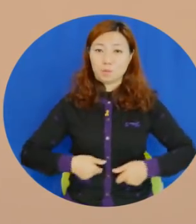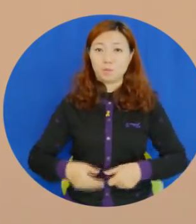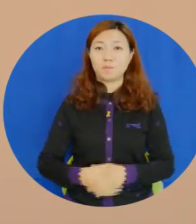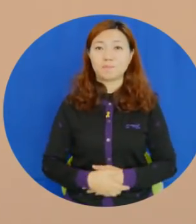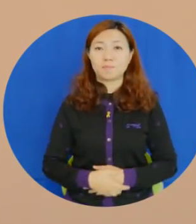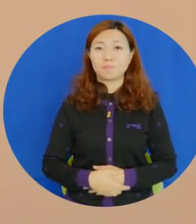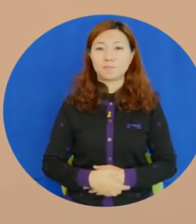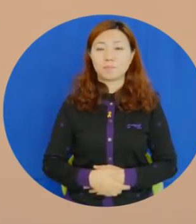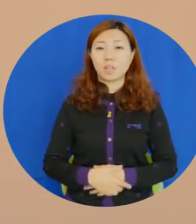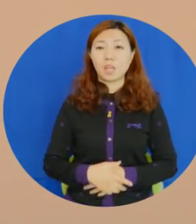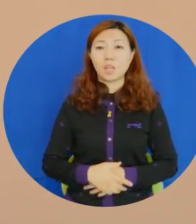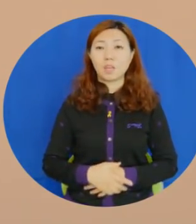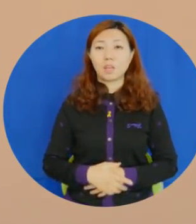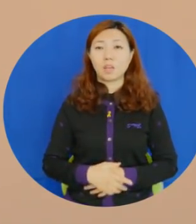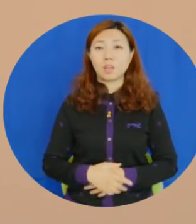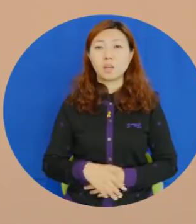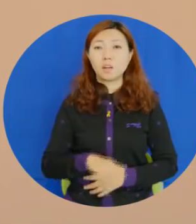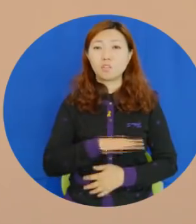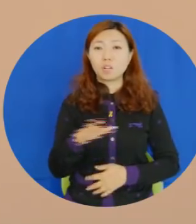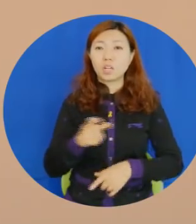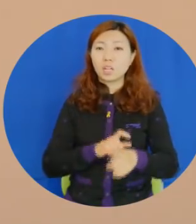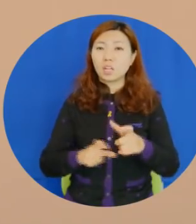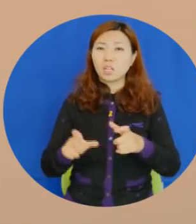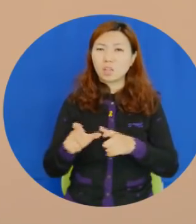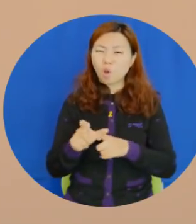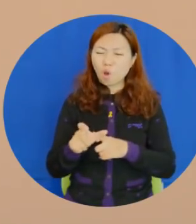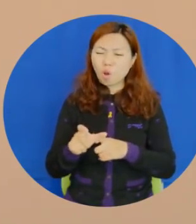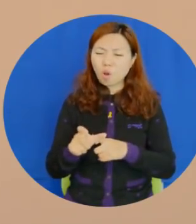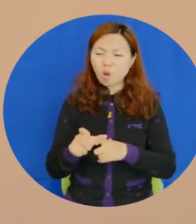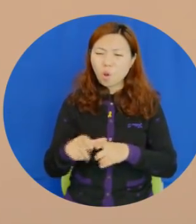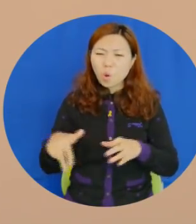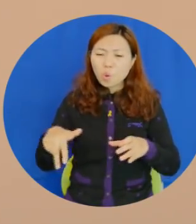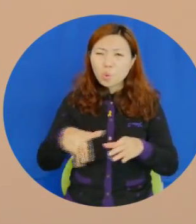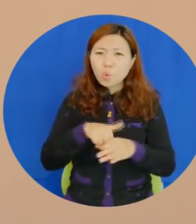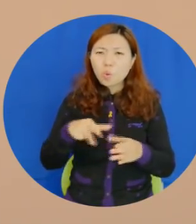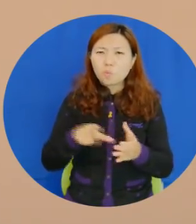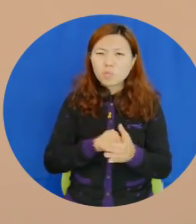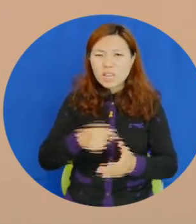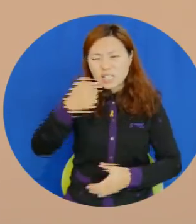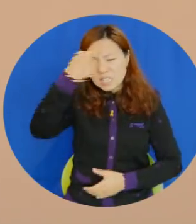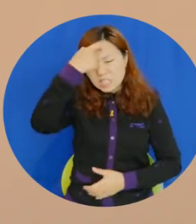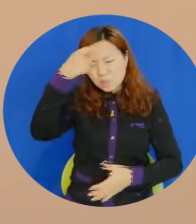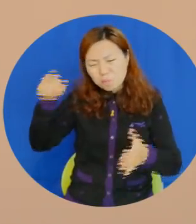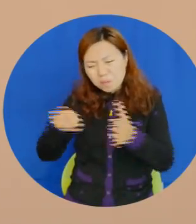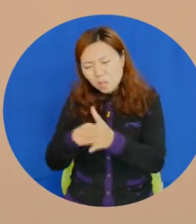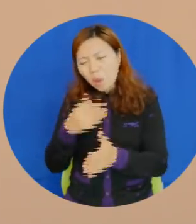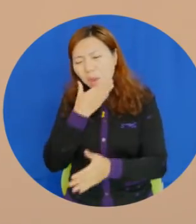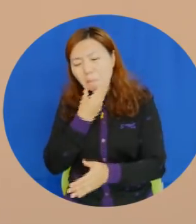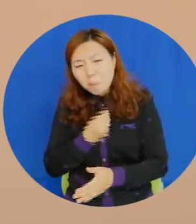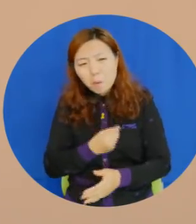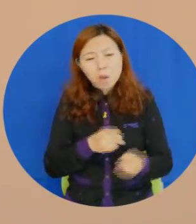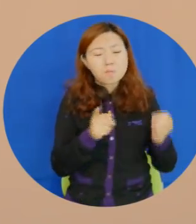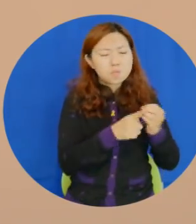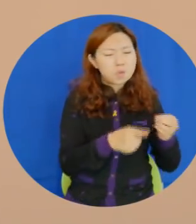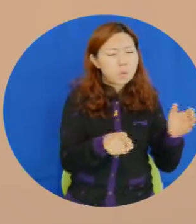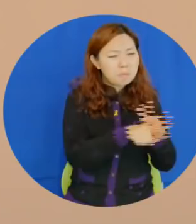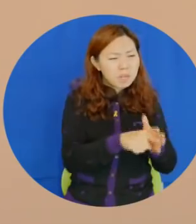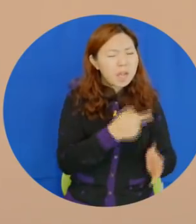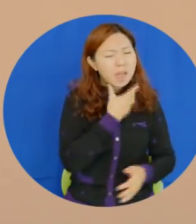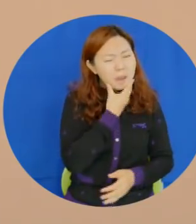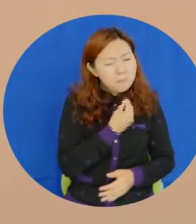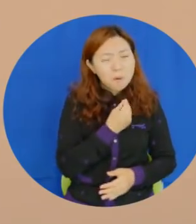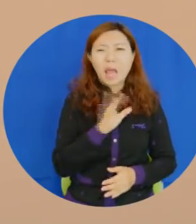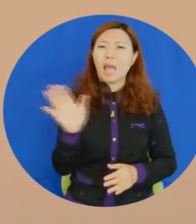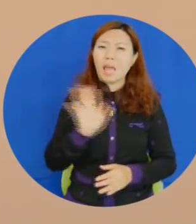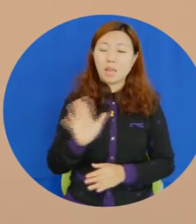좀 공부를 해야 됩니다. 그래서 저희들이 이제 더 이상 이 종교 문제, 기독교 믿는다고 행복해지고